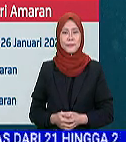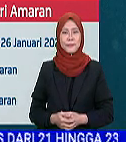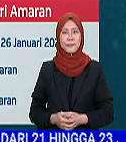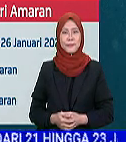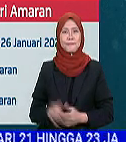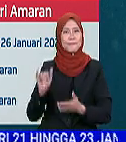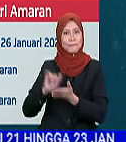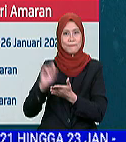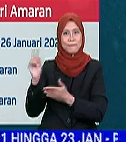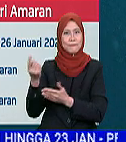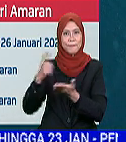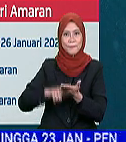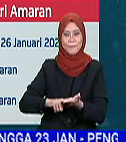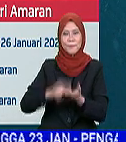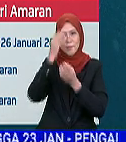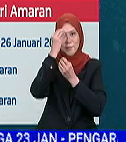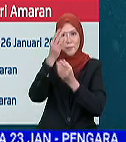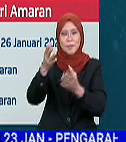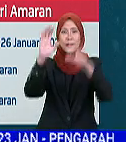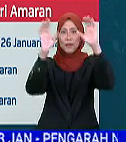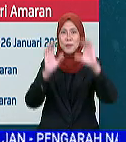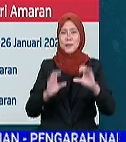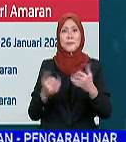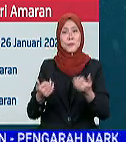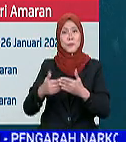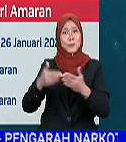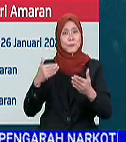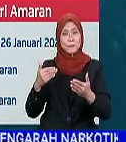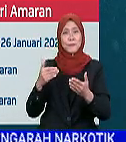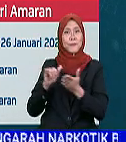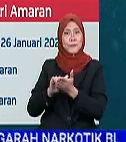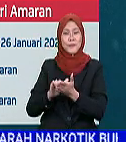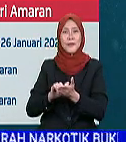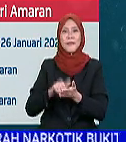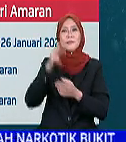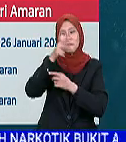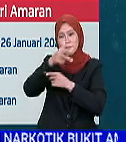Baiklah, sekian sahaja informasi cuaca pada petang ini. Sebelum berpisah, kita ikuti tinjauan